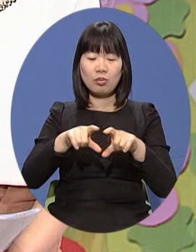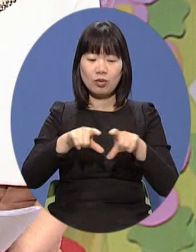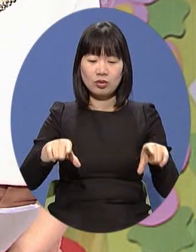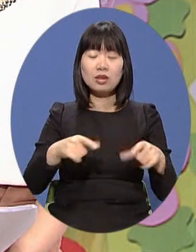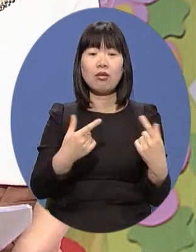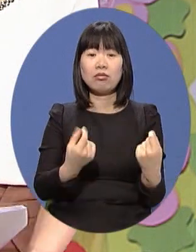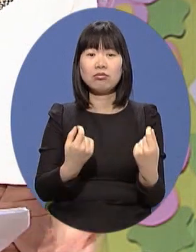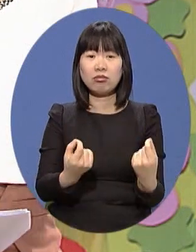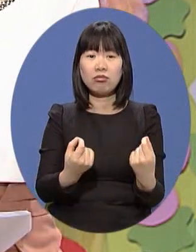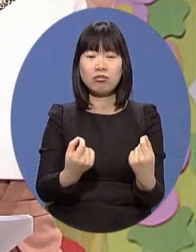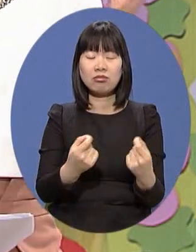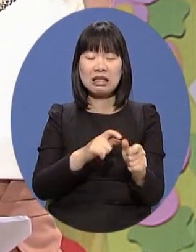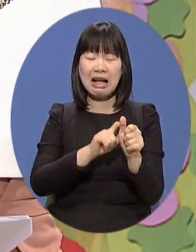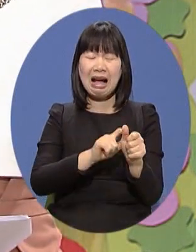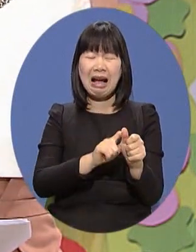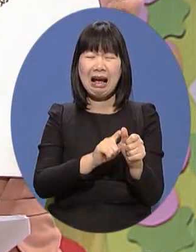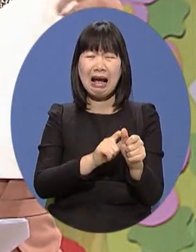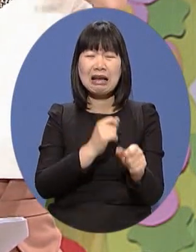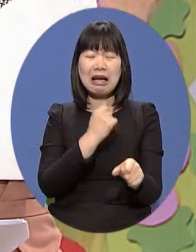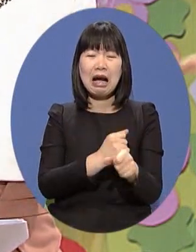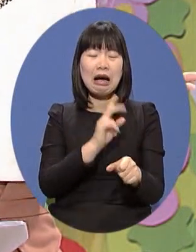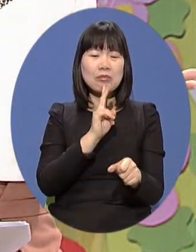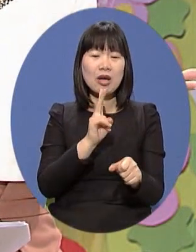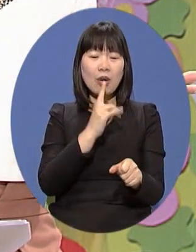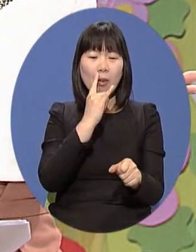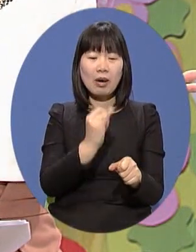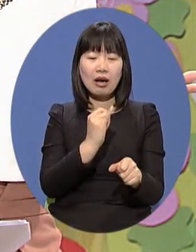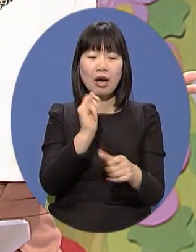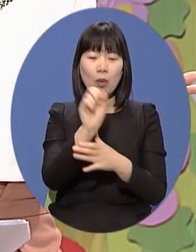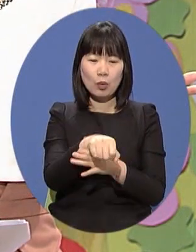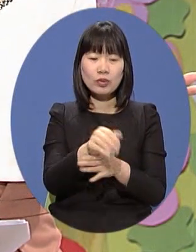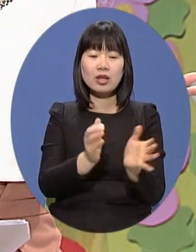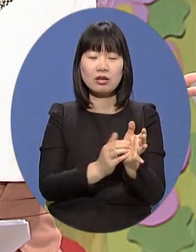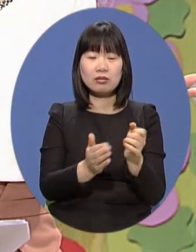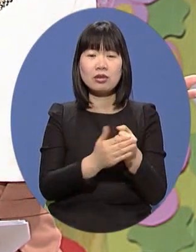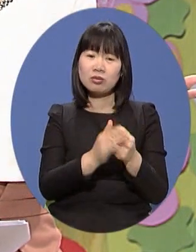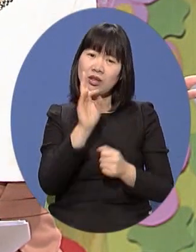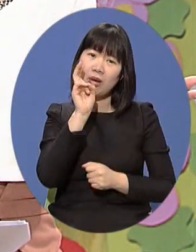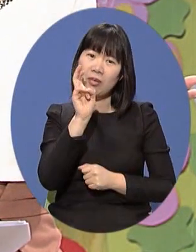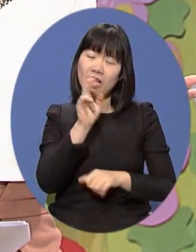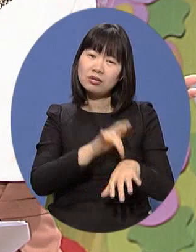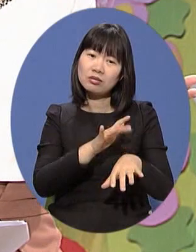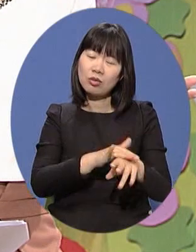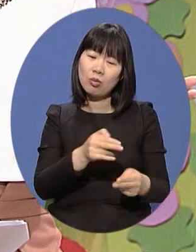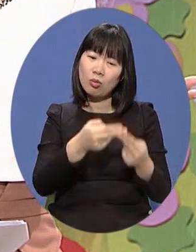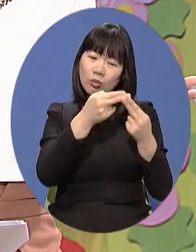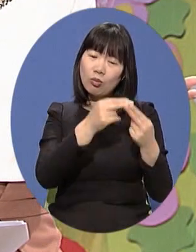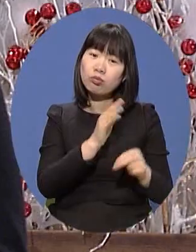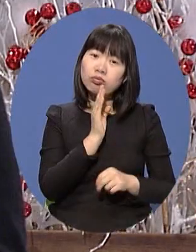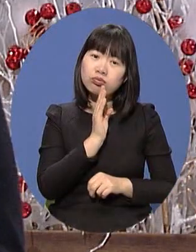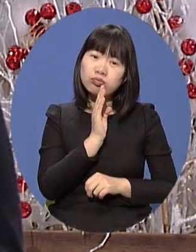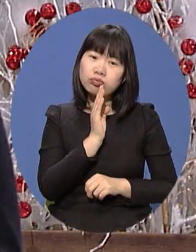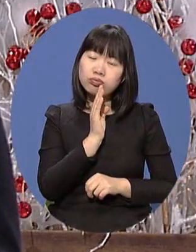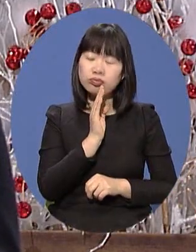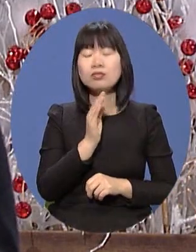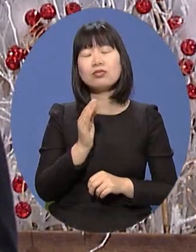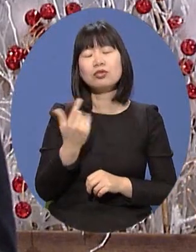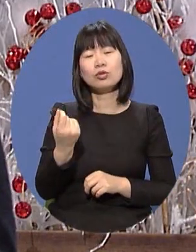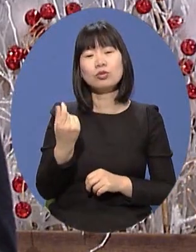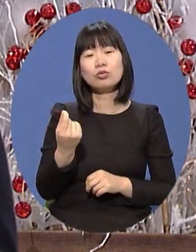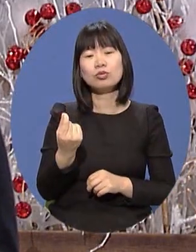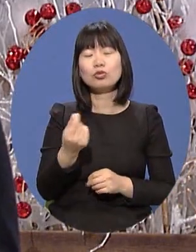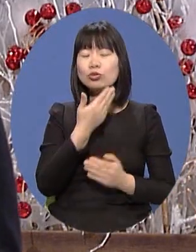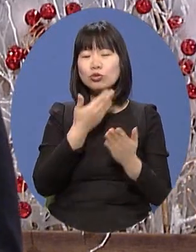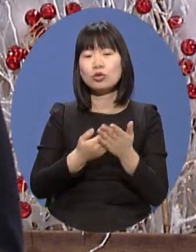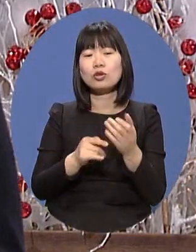평상시에 네네. 때를 써야 엄마가 들어줬기 때문이었을까요? 때 그것도 굉장히 중요한 이유가 좀 될 수